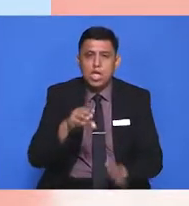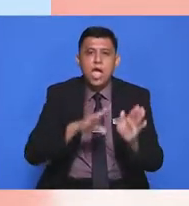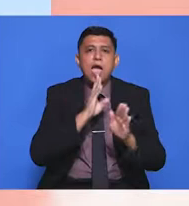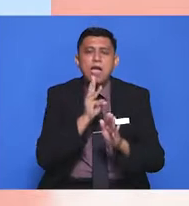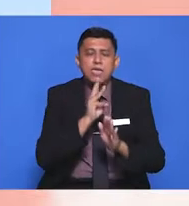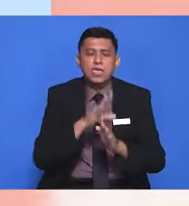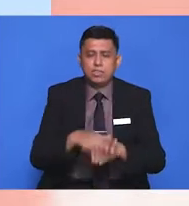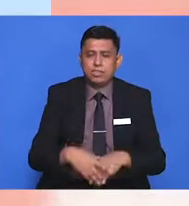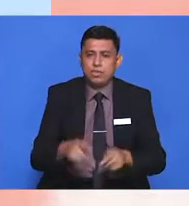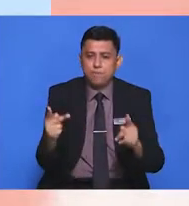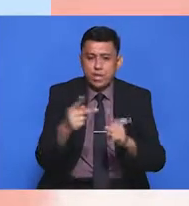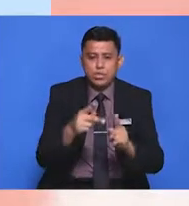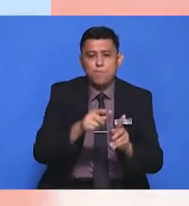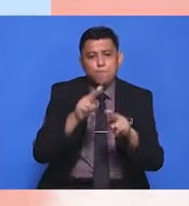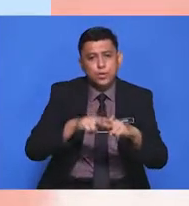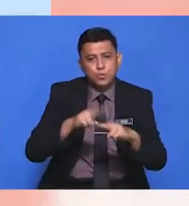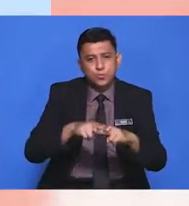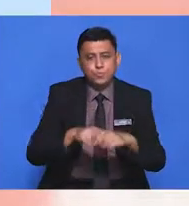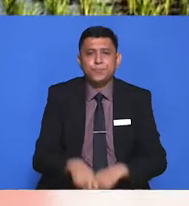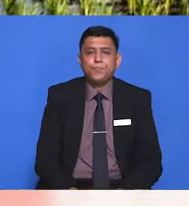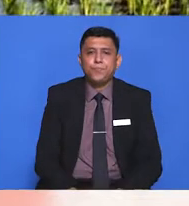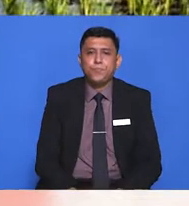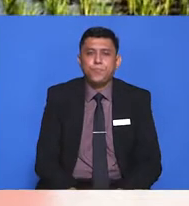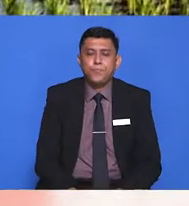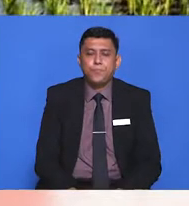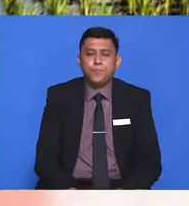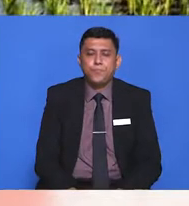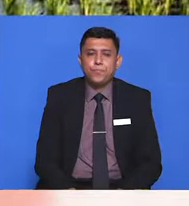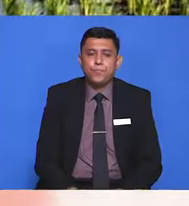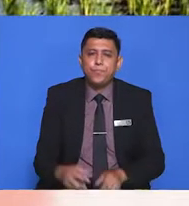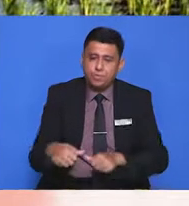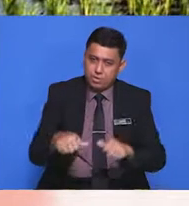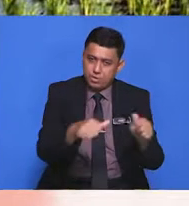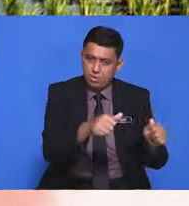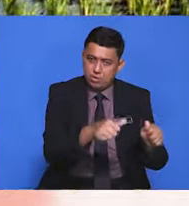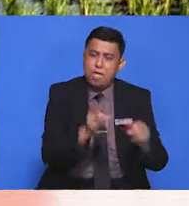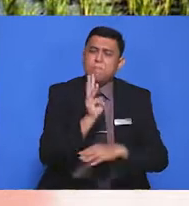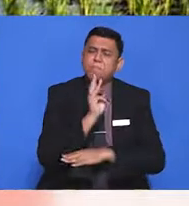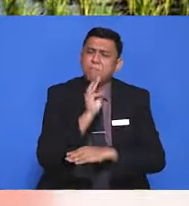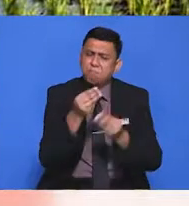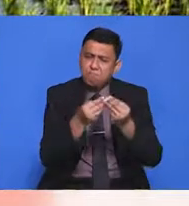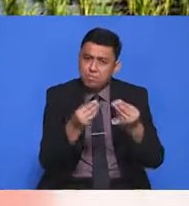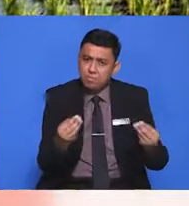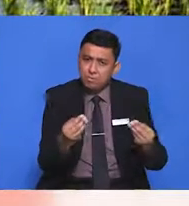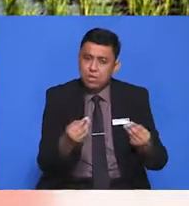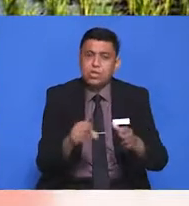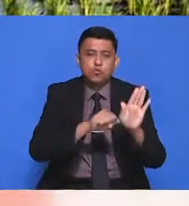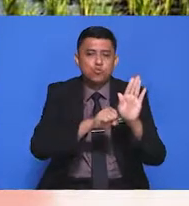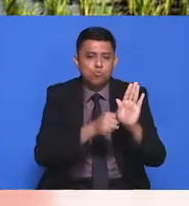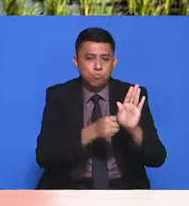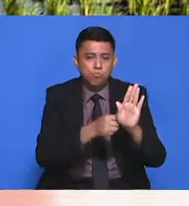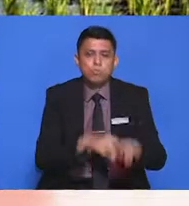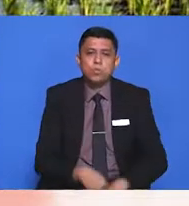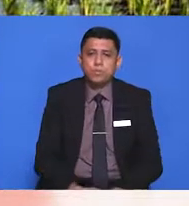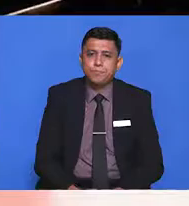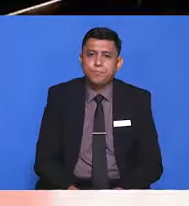penduduk. Kepentingan utama Menam Chao Phraya ini adalah mengairi kawasan tanah aluvium yang subur di lembah Chao Phraya